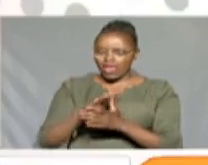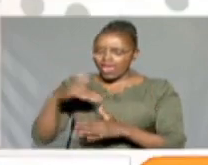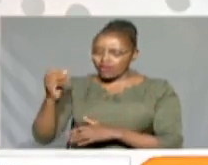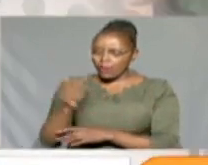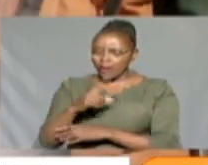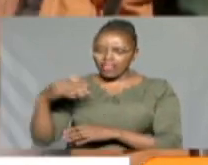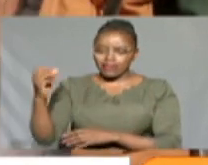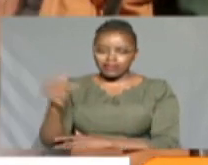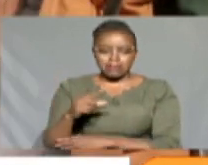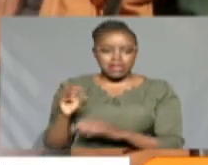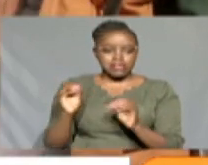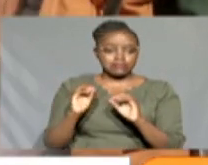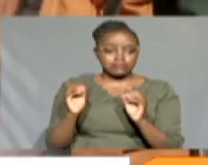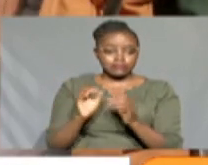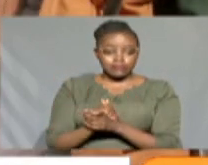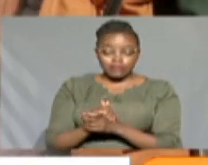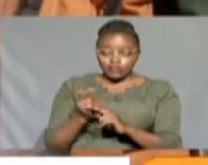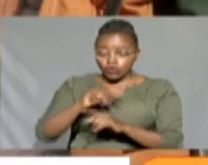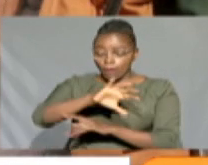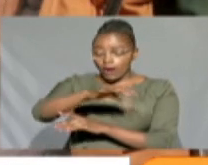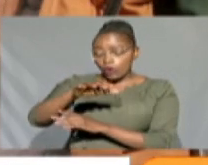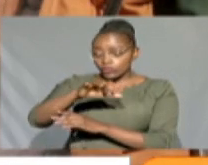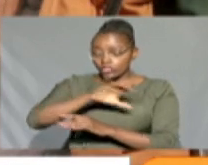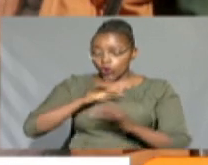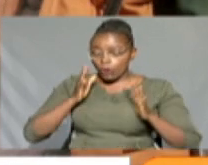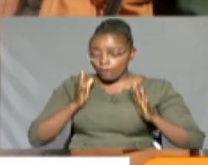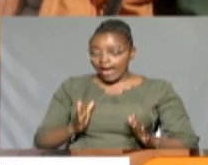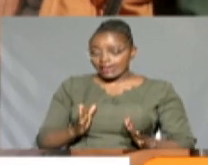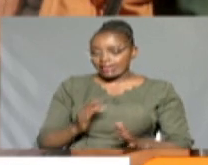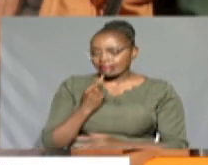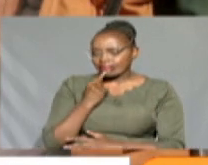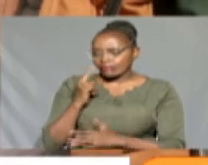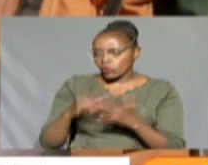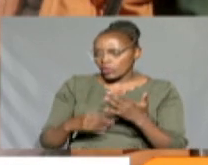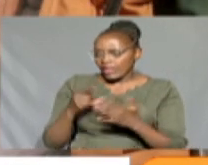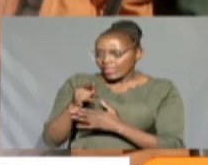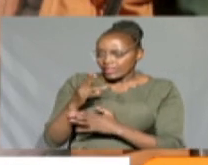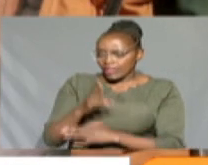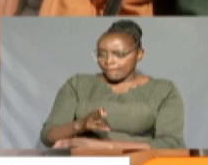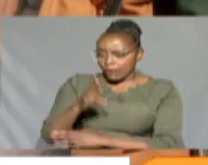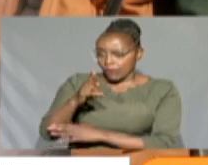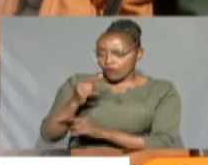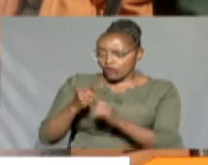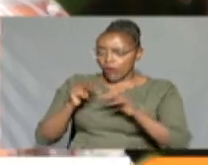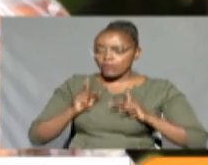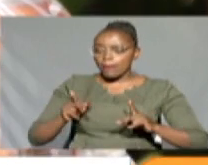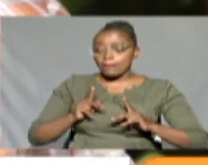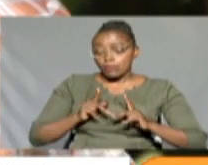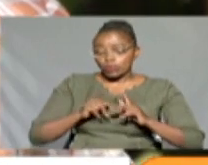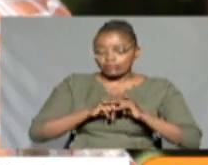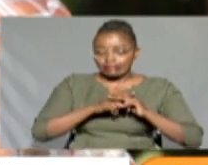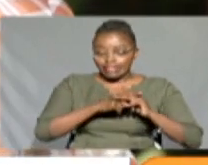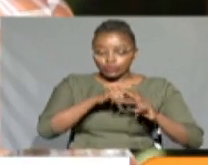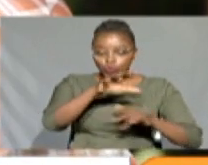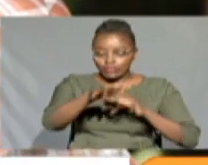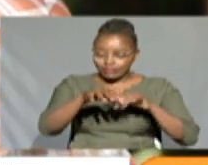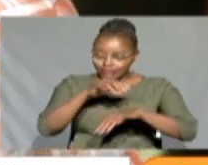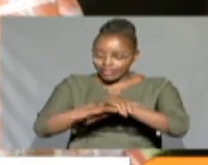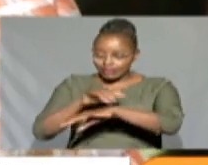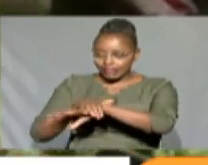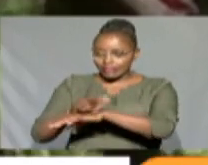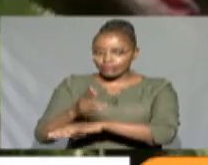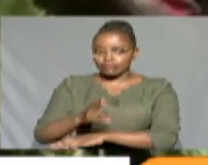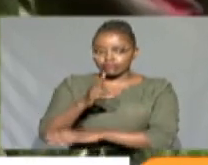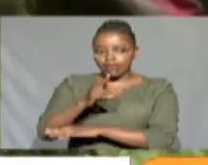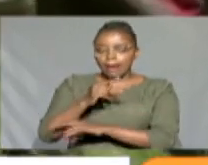months. Kwa mujibu wa kamishna wa kaunti hiyo Ivan Sachoki, shughuli ya kuchukua bunduki kutoka kwa raia imeanza. Hata hivyo, viongozi wa kaunti